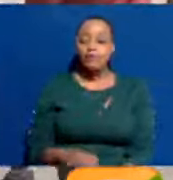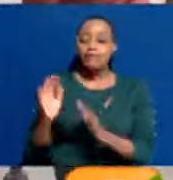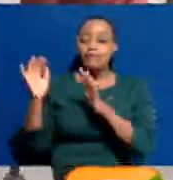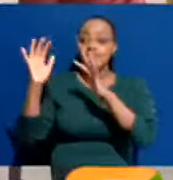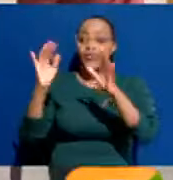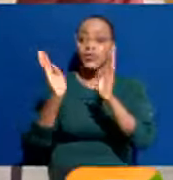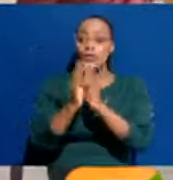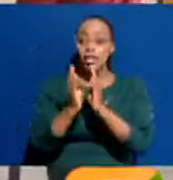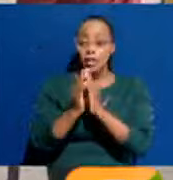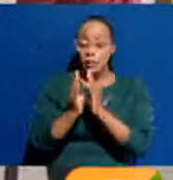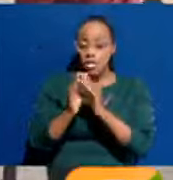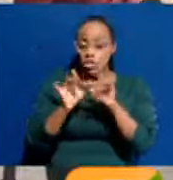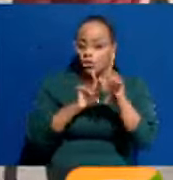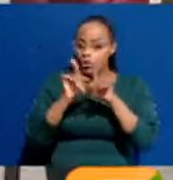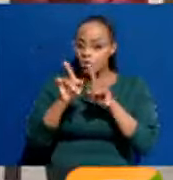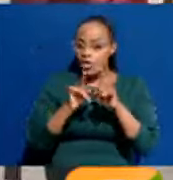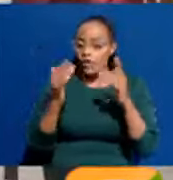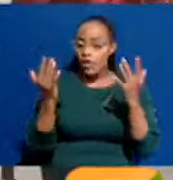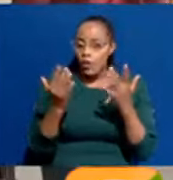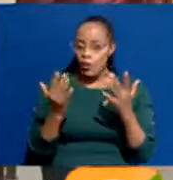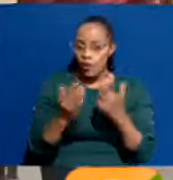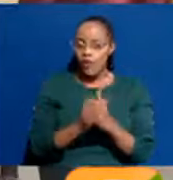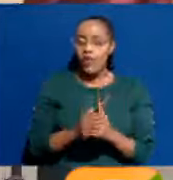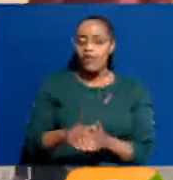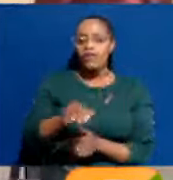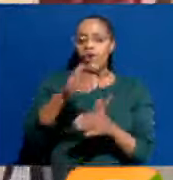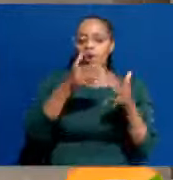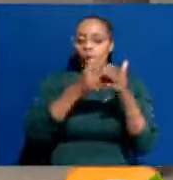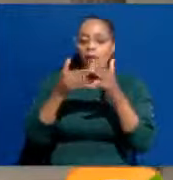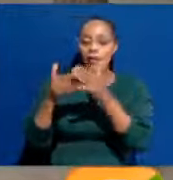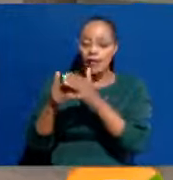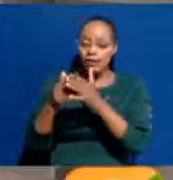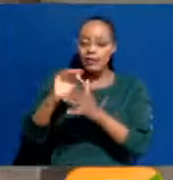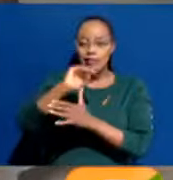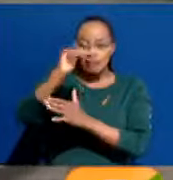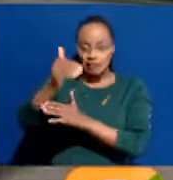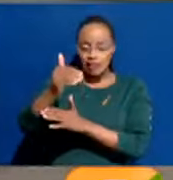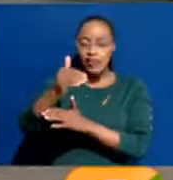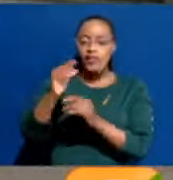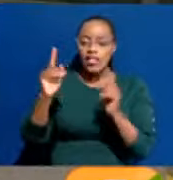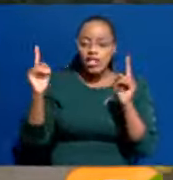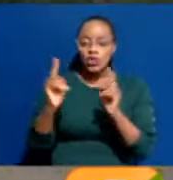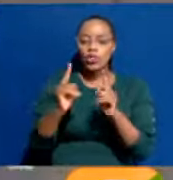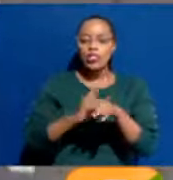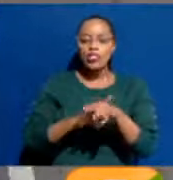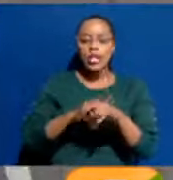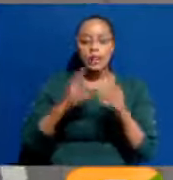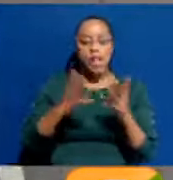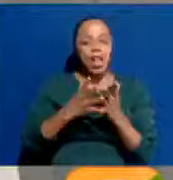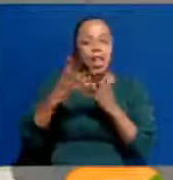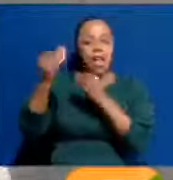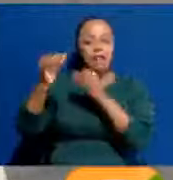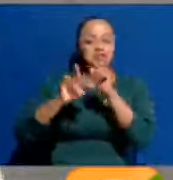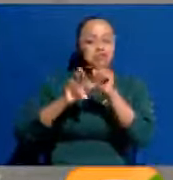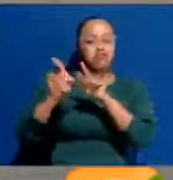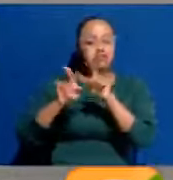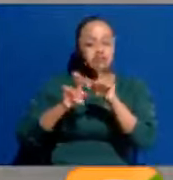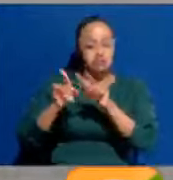Tunakusanyika hapa kwa safari ya kuelekea jiji la Forbidden City, na baada ya muda tunaondoka.